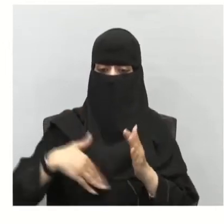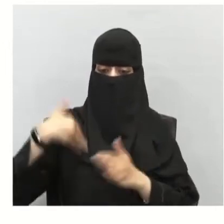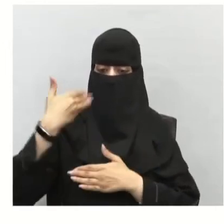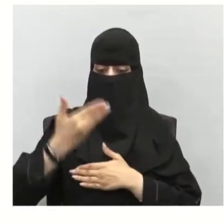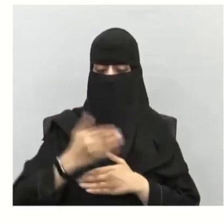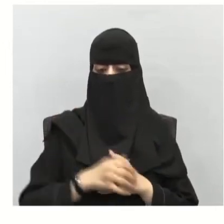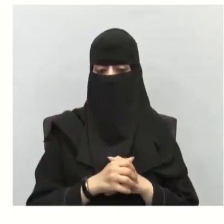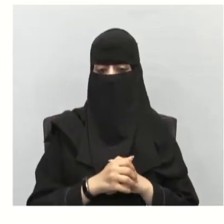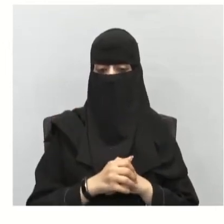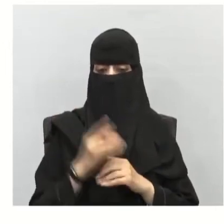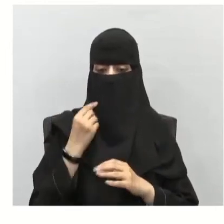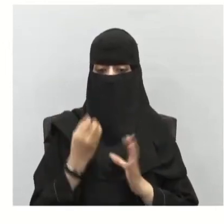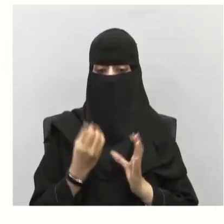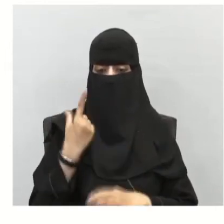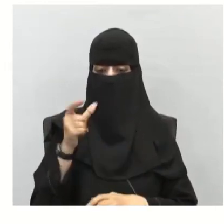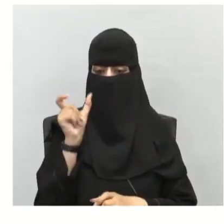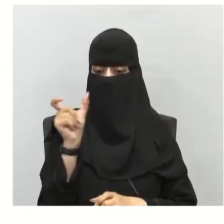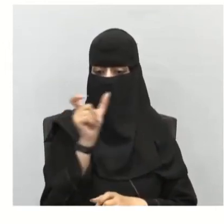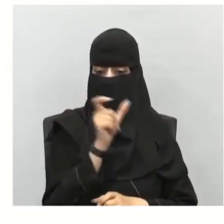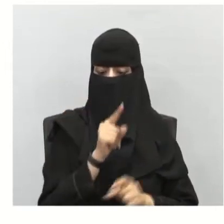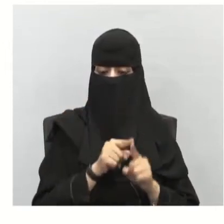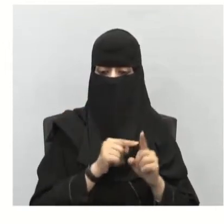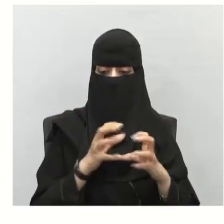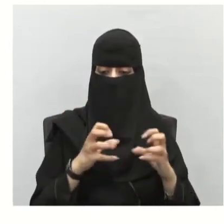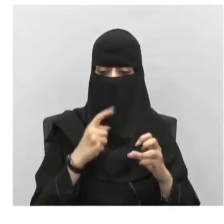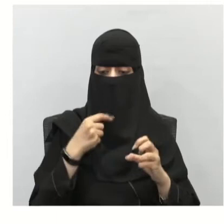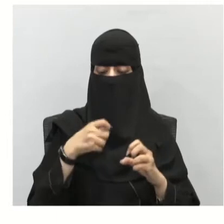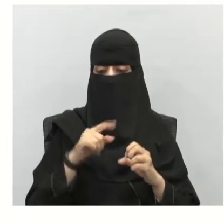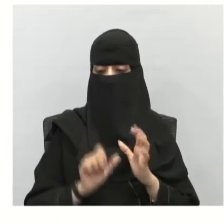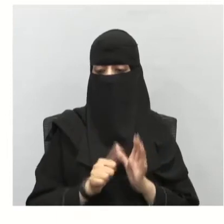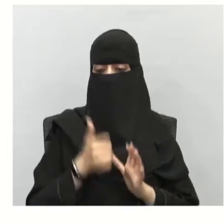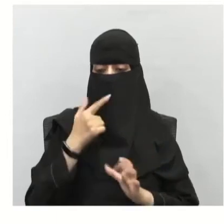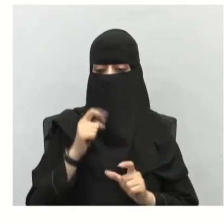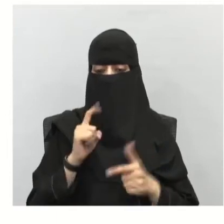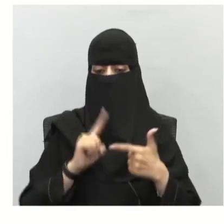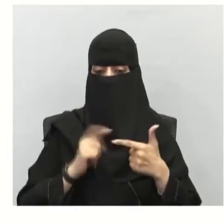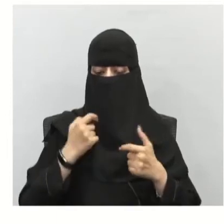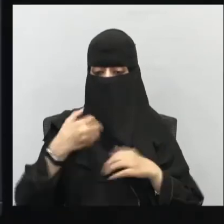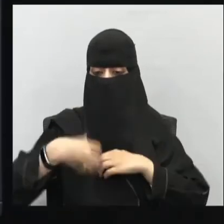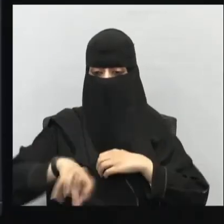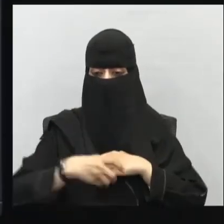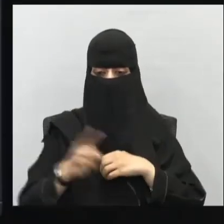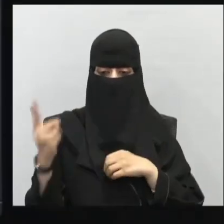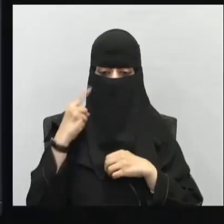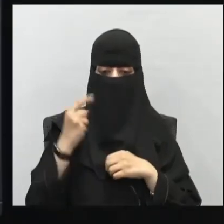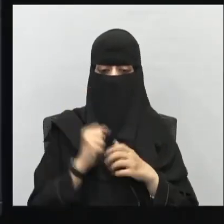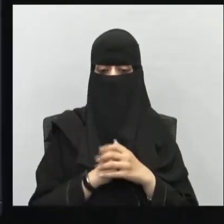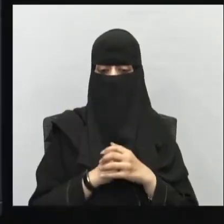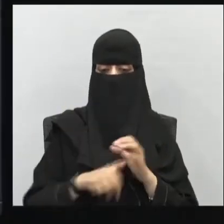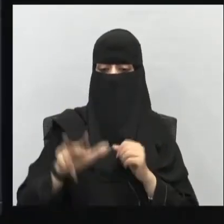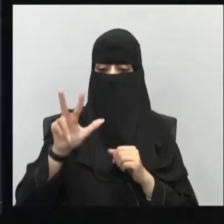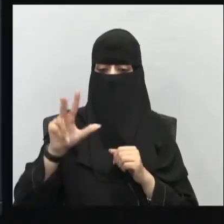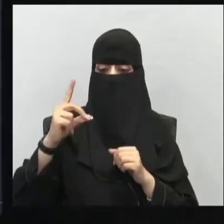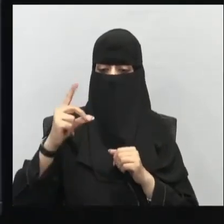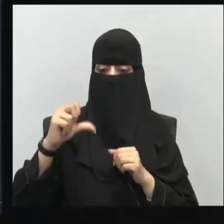ذلك نكتشف دلالات الكلمات الجديدة، أيضا نصنف الظواهر الصوتية. صغاري ما المقصود